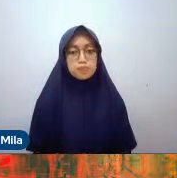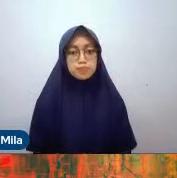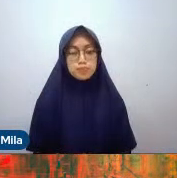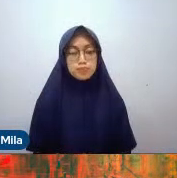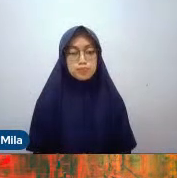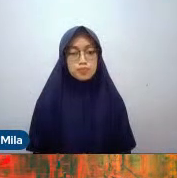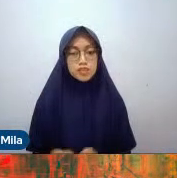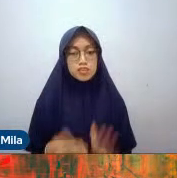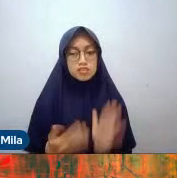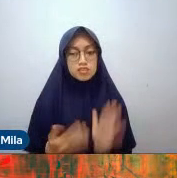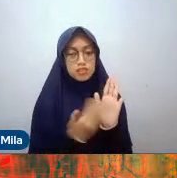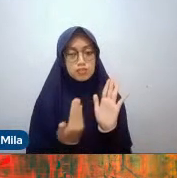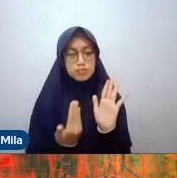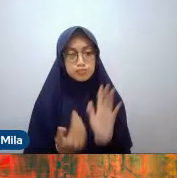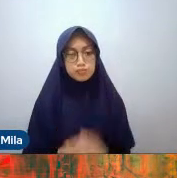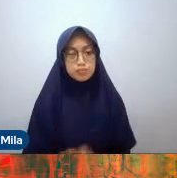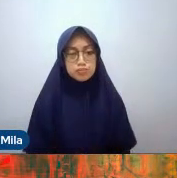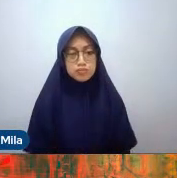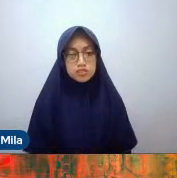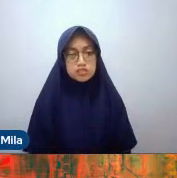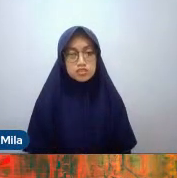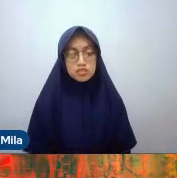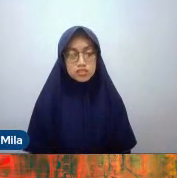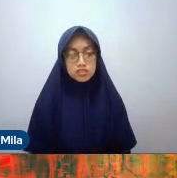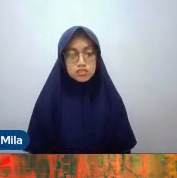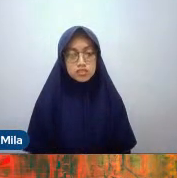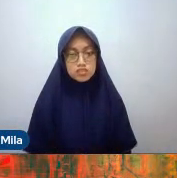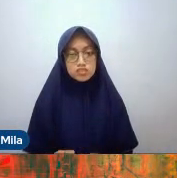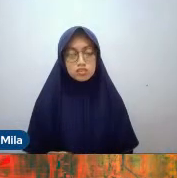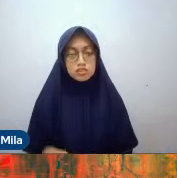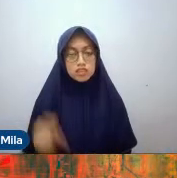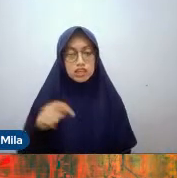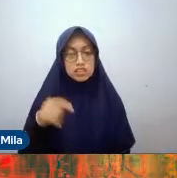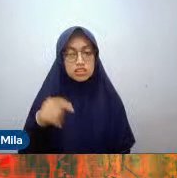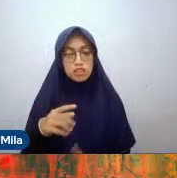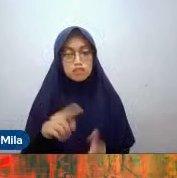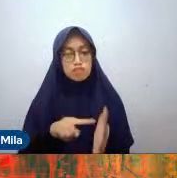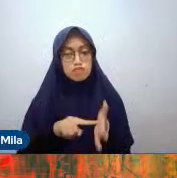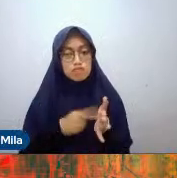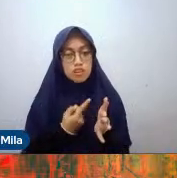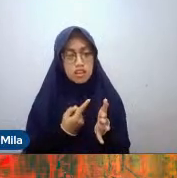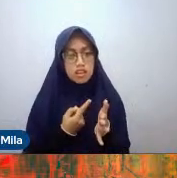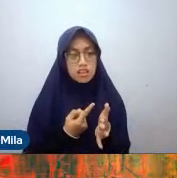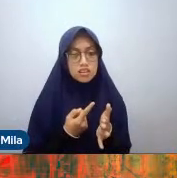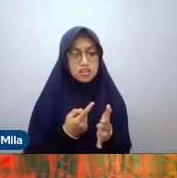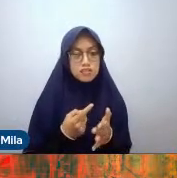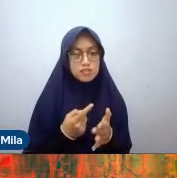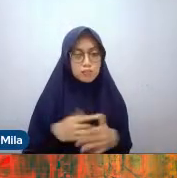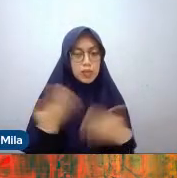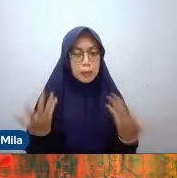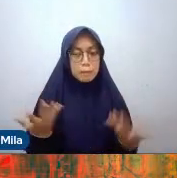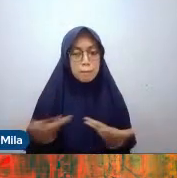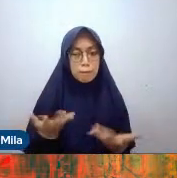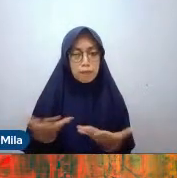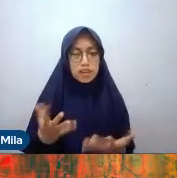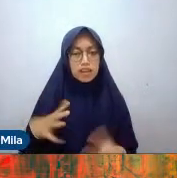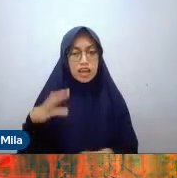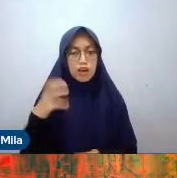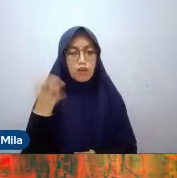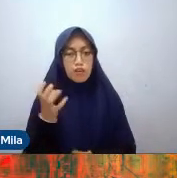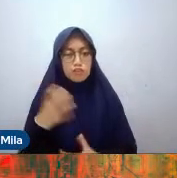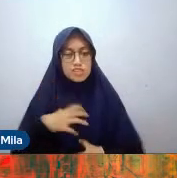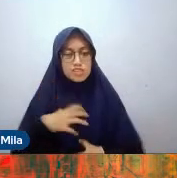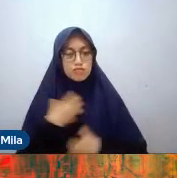Baik, selanjutnya. Nah, sekarang kita mulai ke tahap bagaimana mengelola emosi.